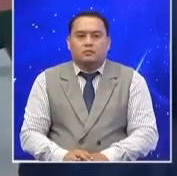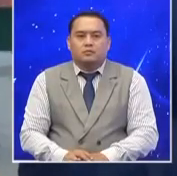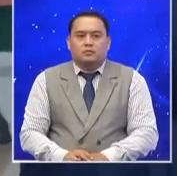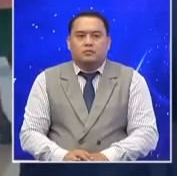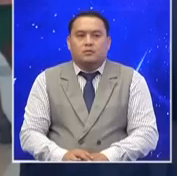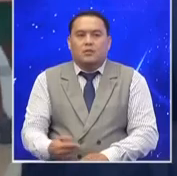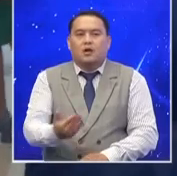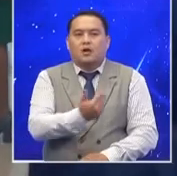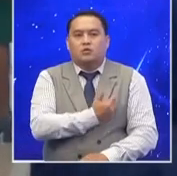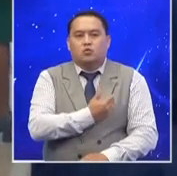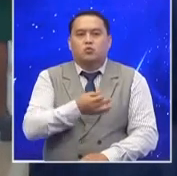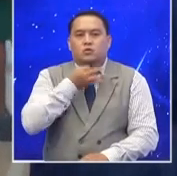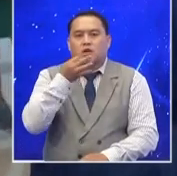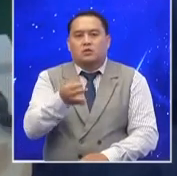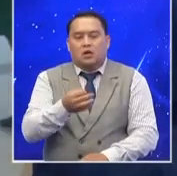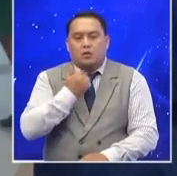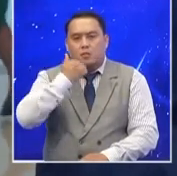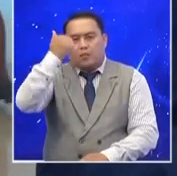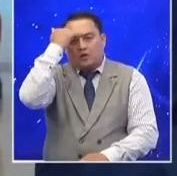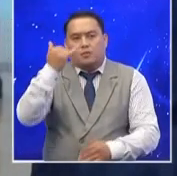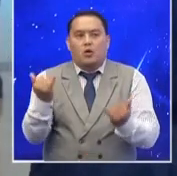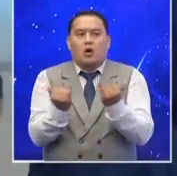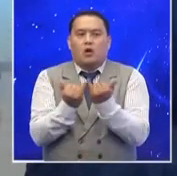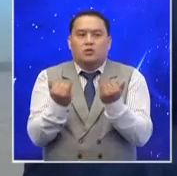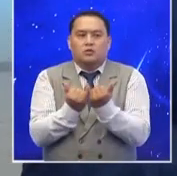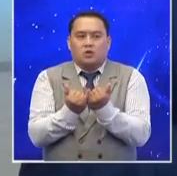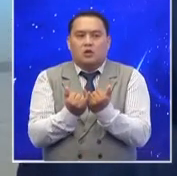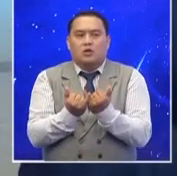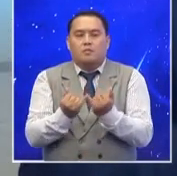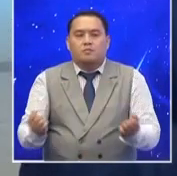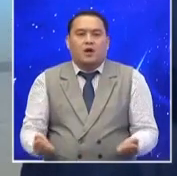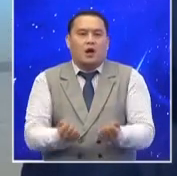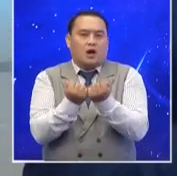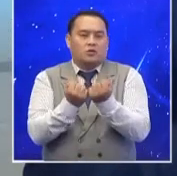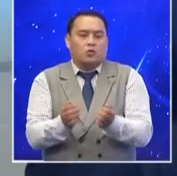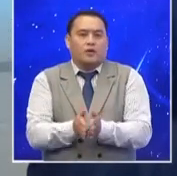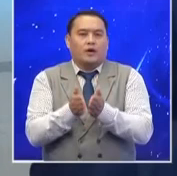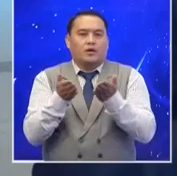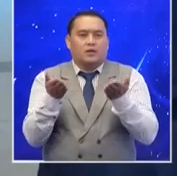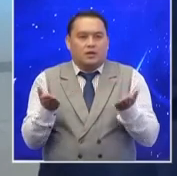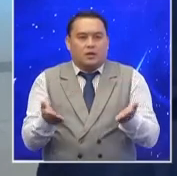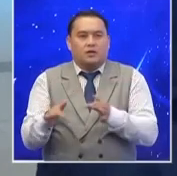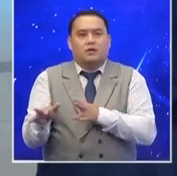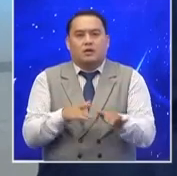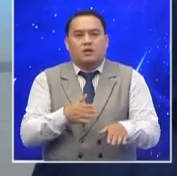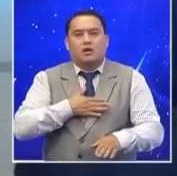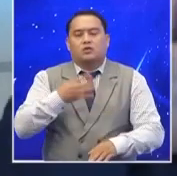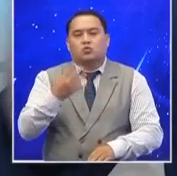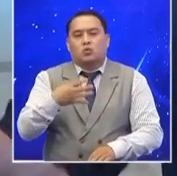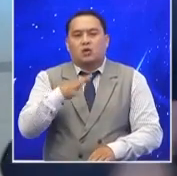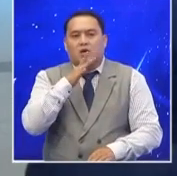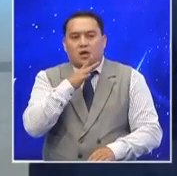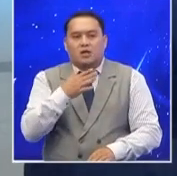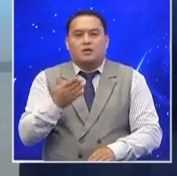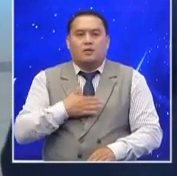Выражаю свою признательность всем собравшимся здесь гостям и тем, кто оказал поддержку в выпуске книги. В писательском деле я уже 40 лет, и на